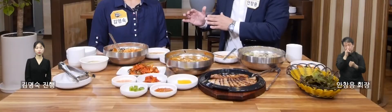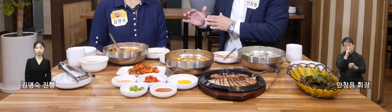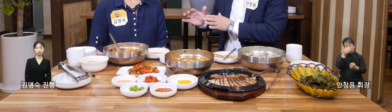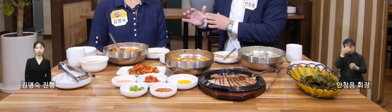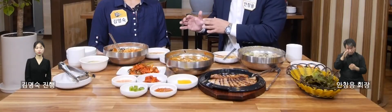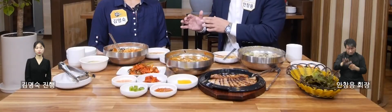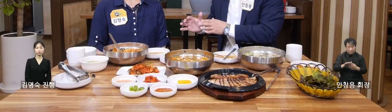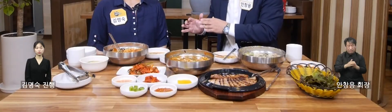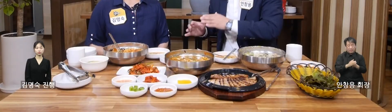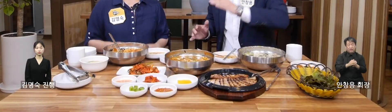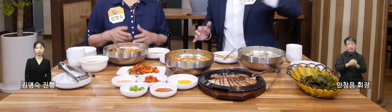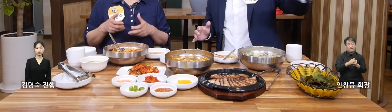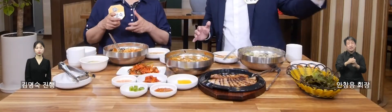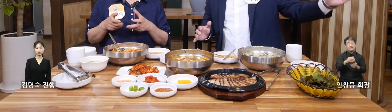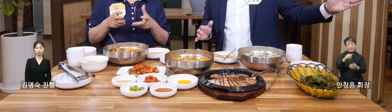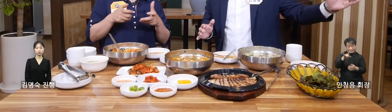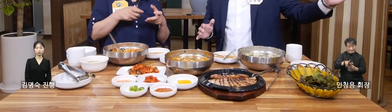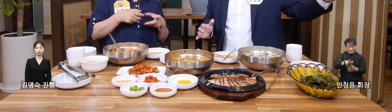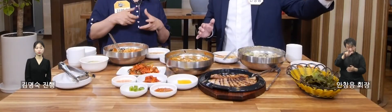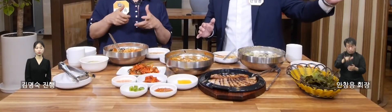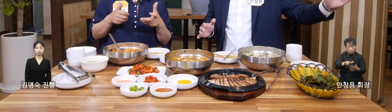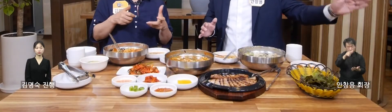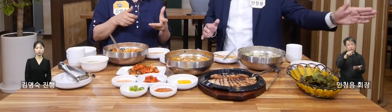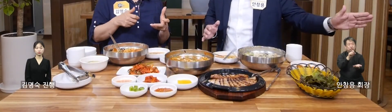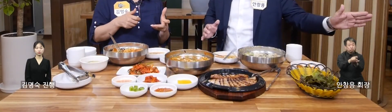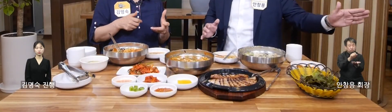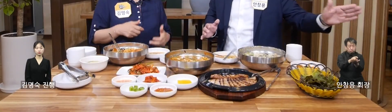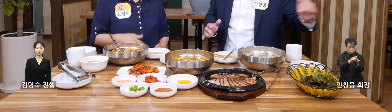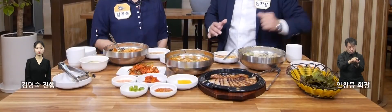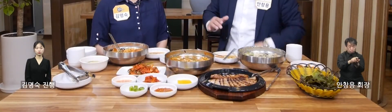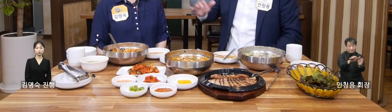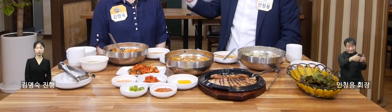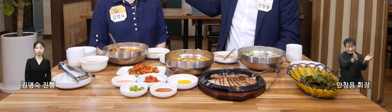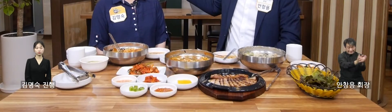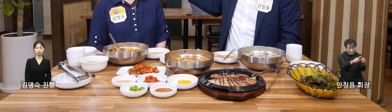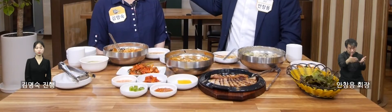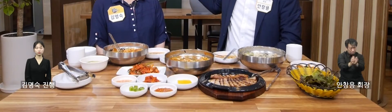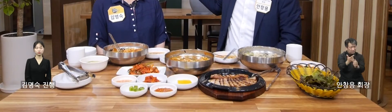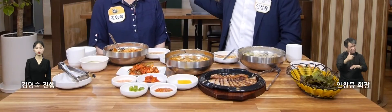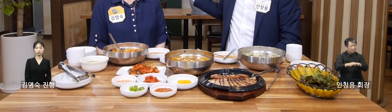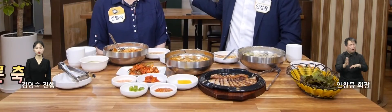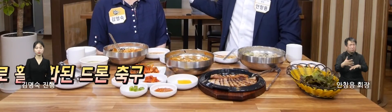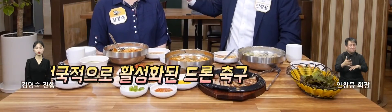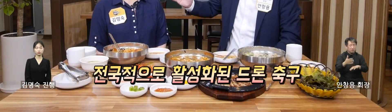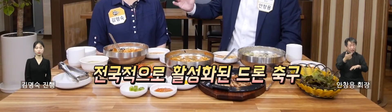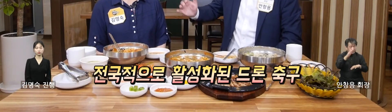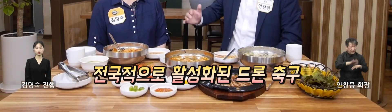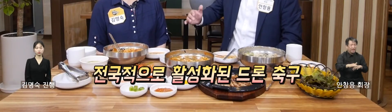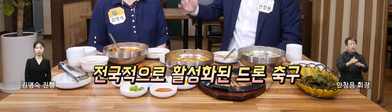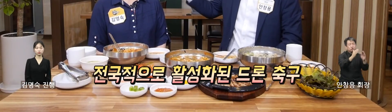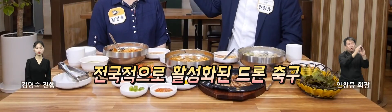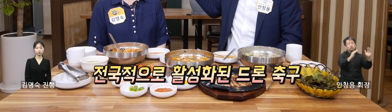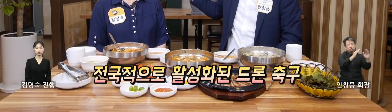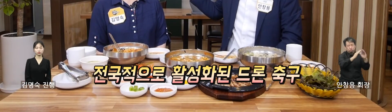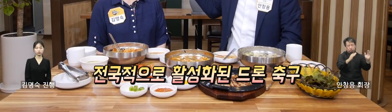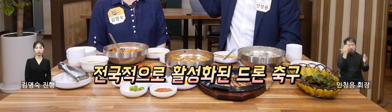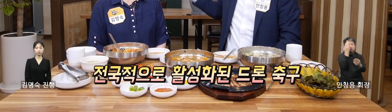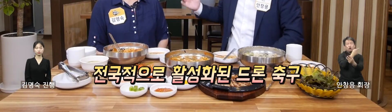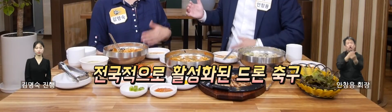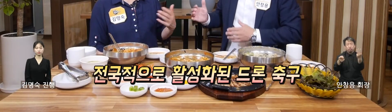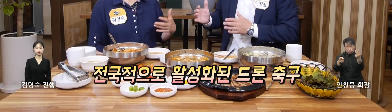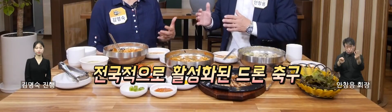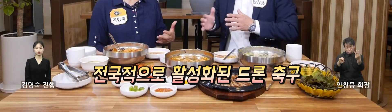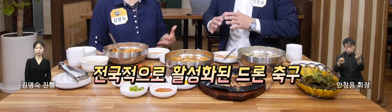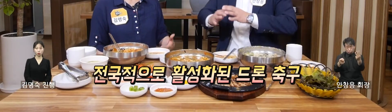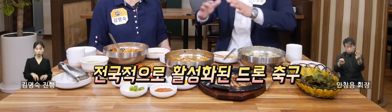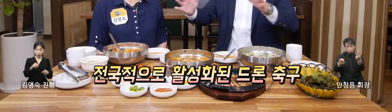많이 활성화되지 않았는데 옆에 뭐 전주시나 뭐 청주시, 충주시 뭐 그다음에